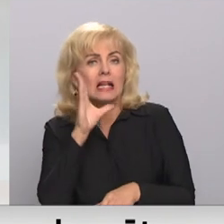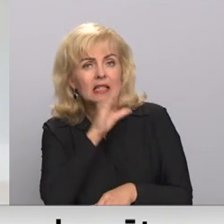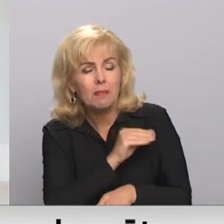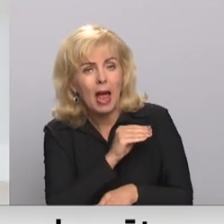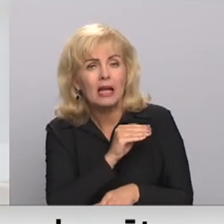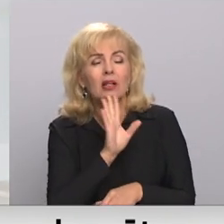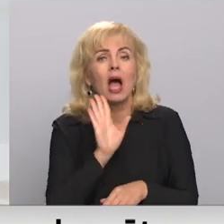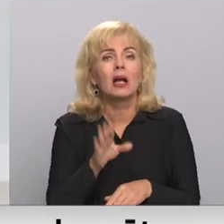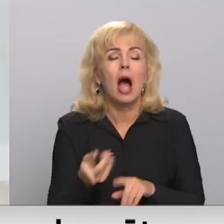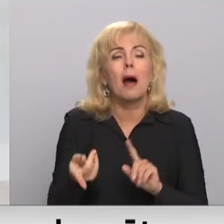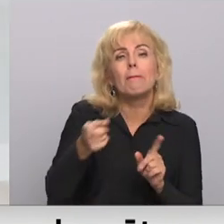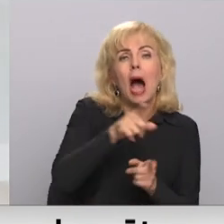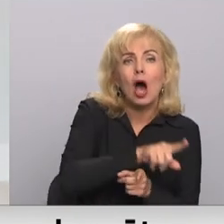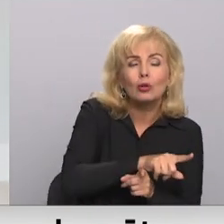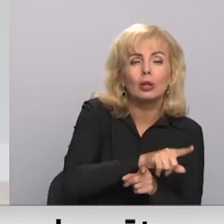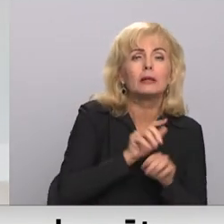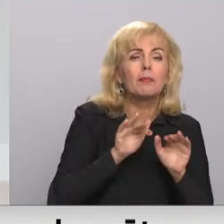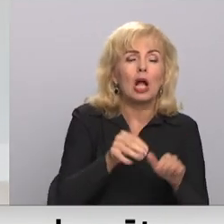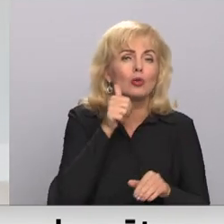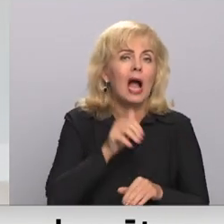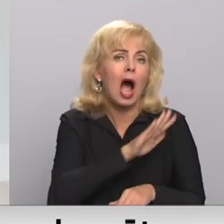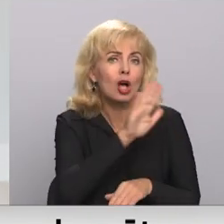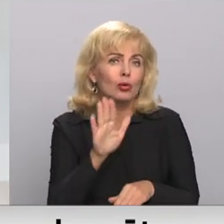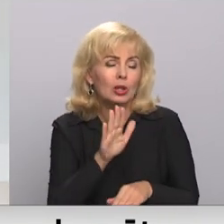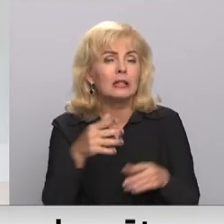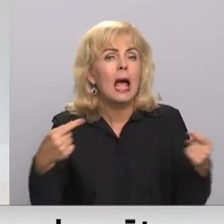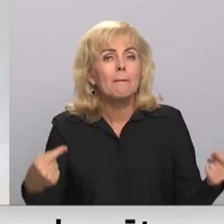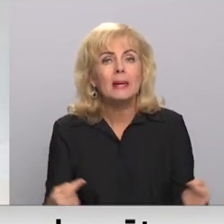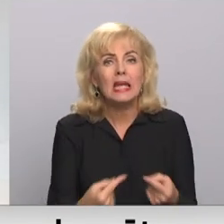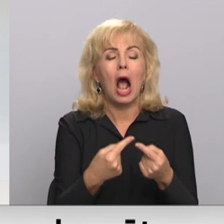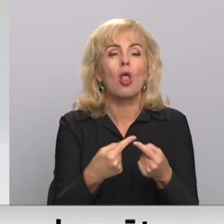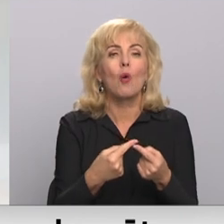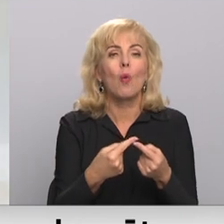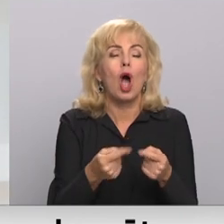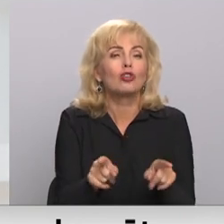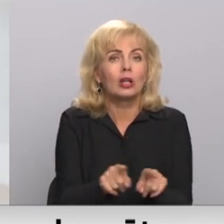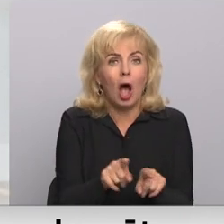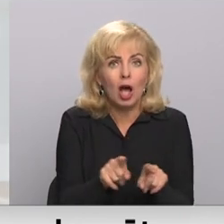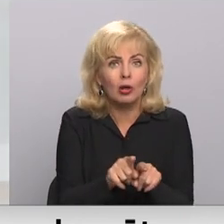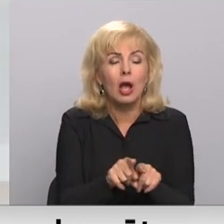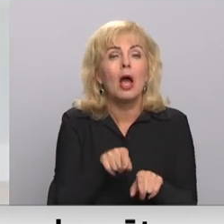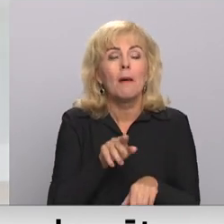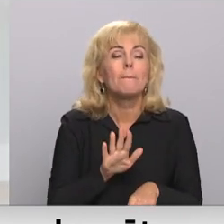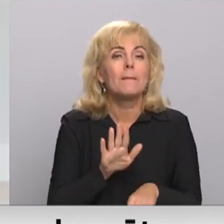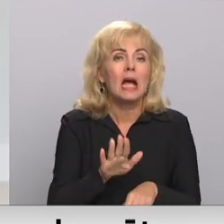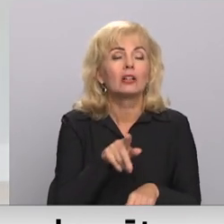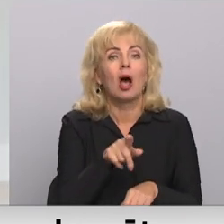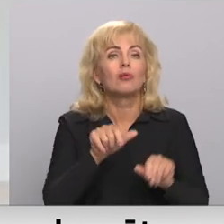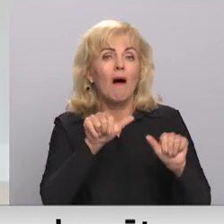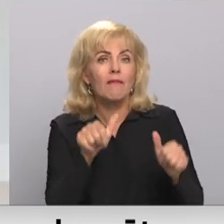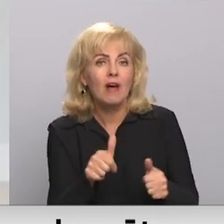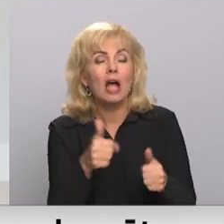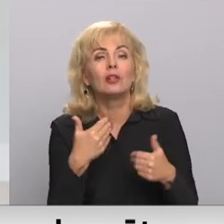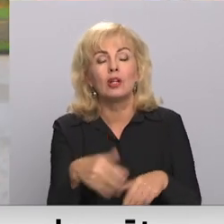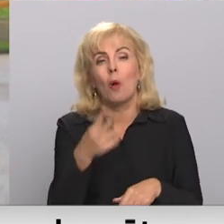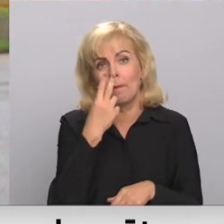kā pārorganizēt procesu. Katru dienu ir kaut kāda pielāgošanās un pie tā, ja mēs kaut kādā veidā esam jau